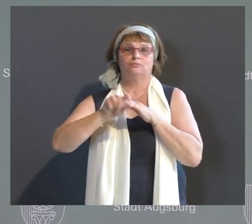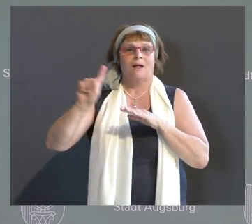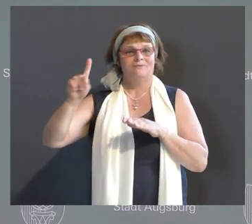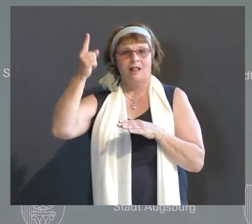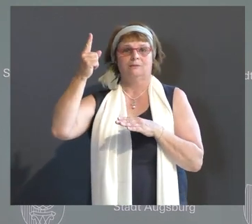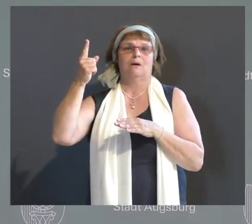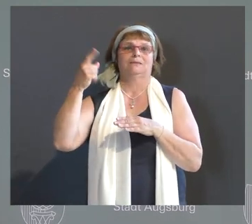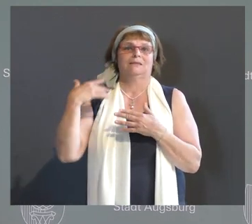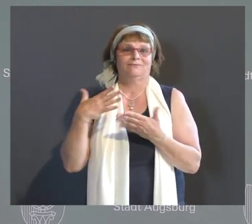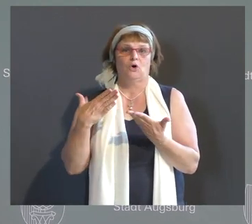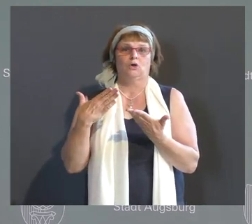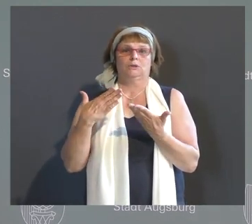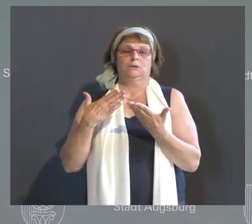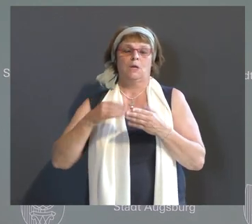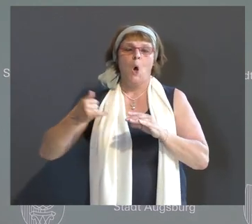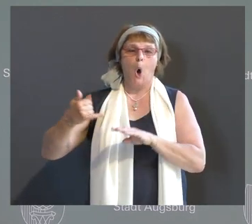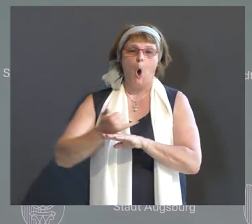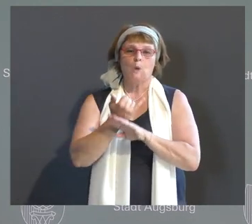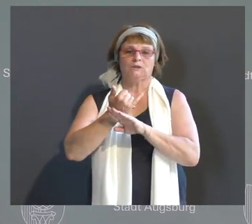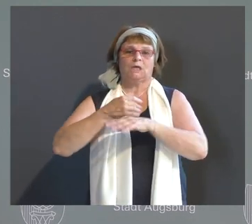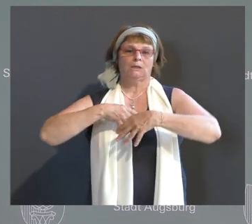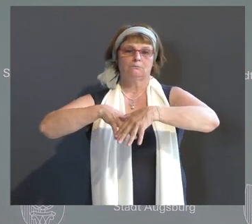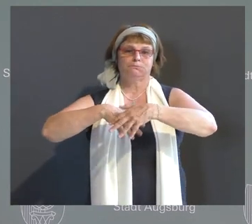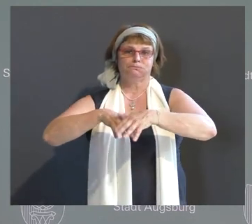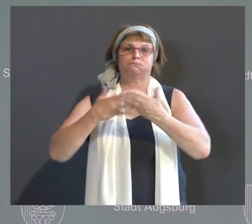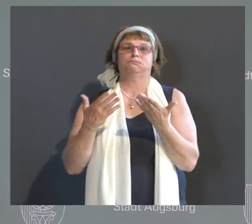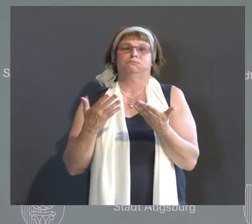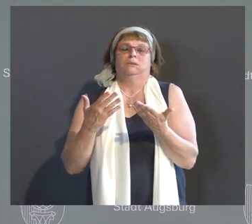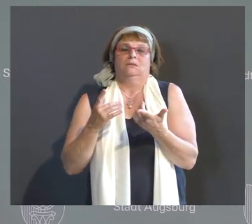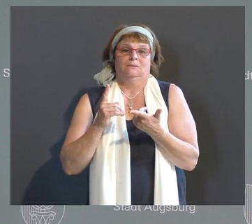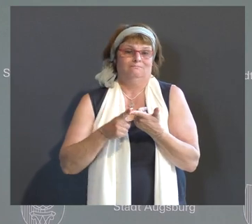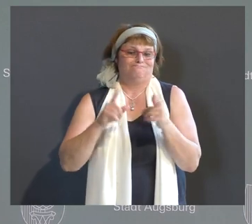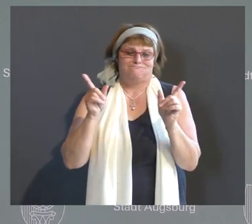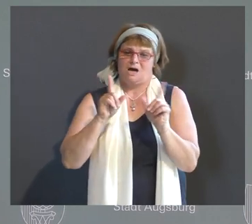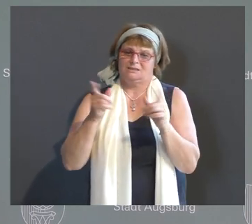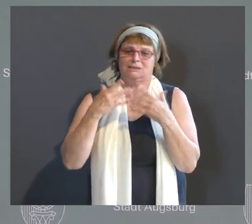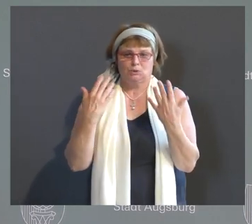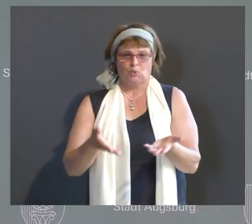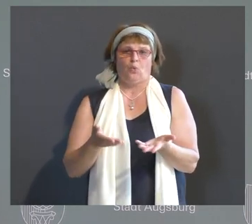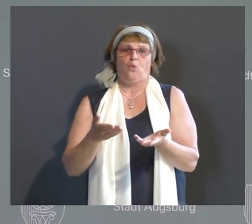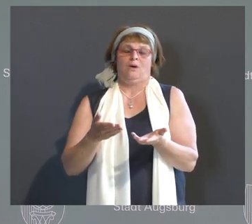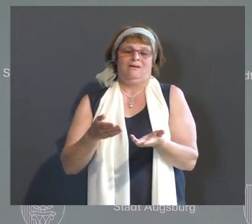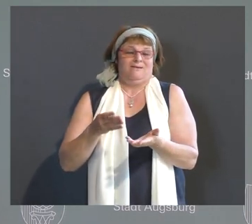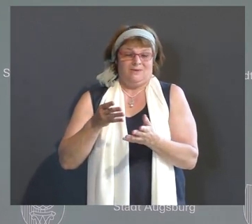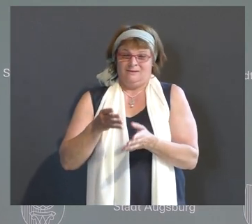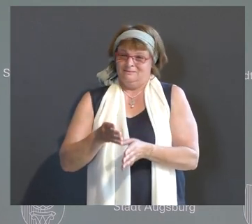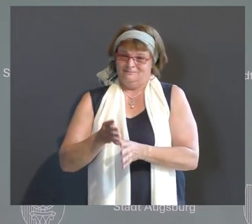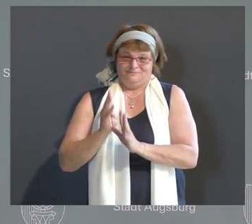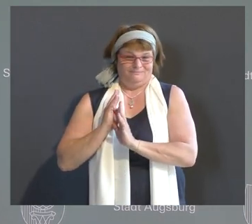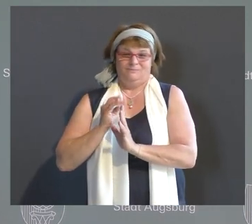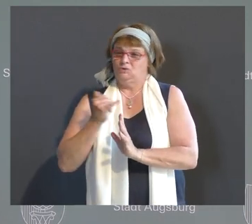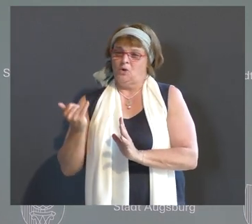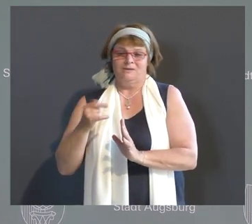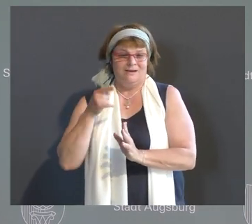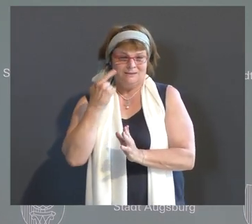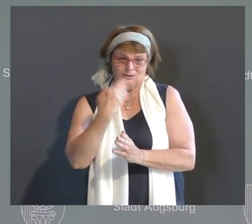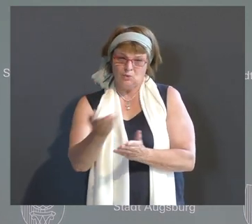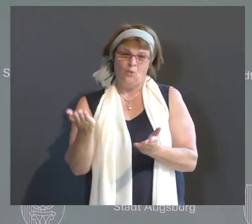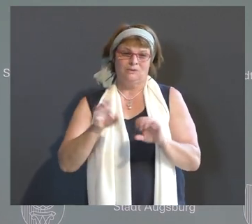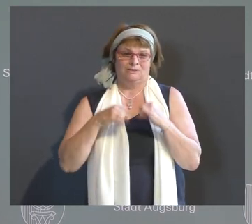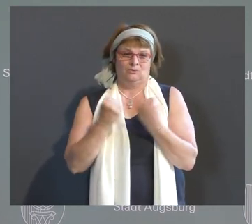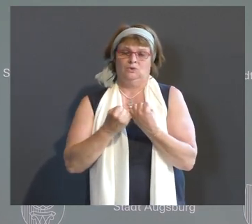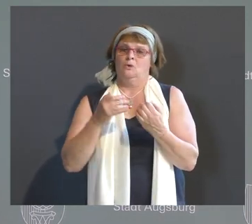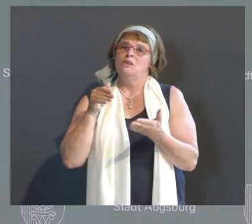Hochzeitskorsos, Partys. Aber in 9 Jahren habe ich so etwas wie an diesem Wochenende noch nicht